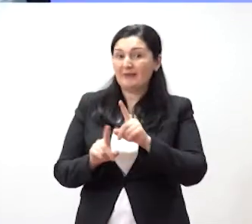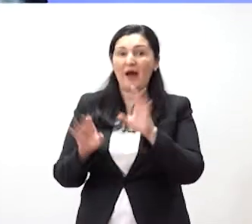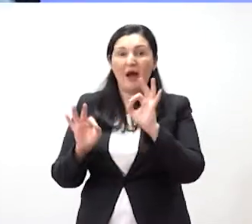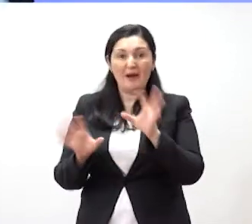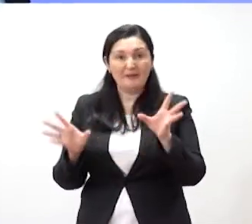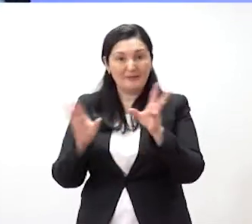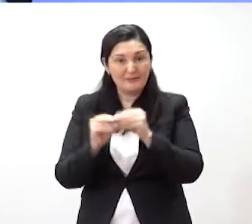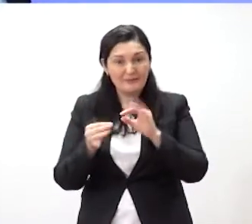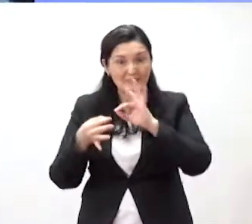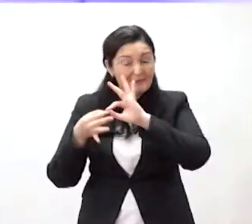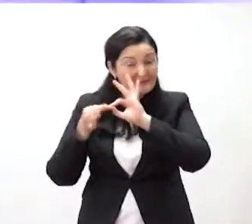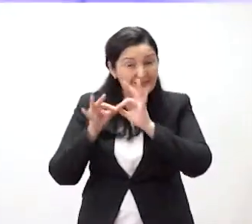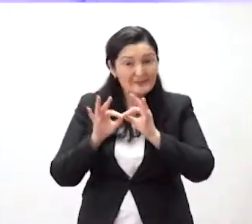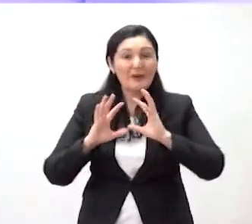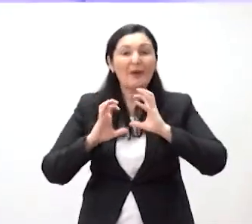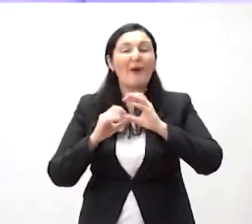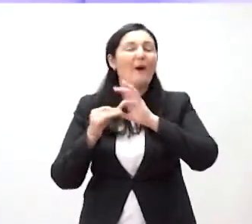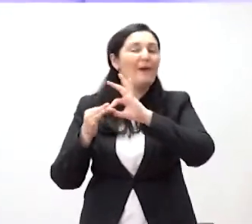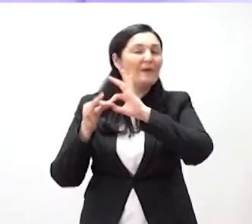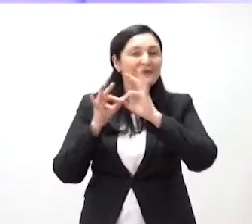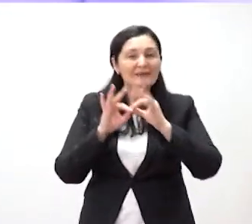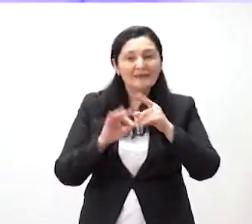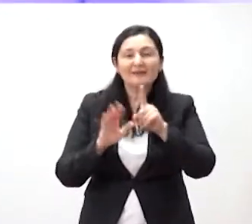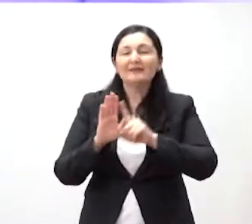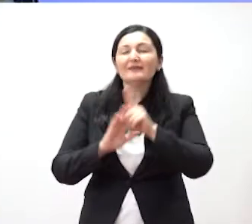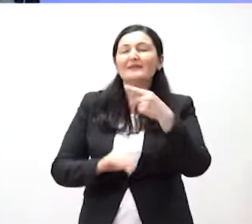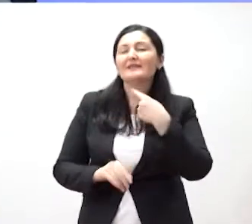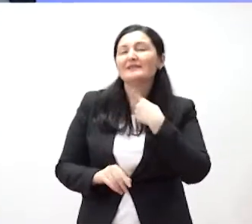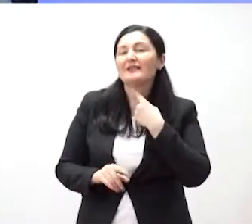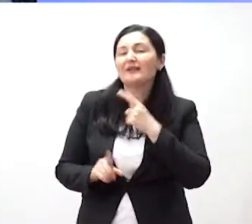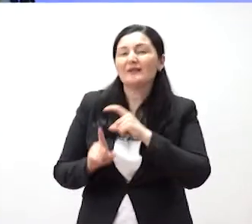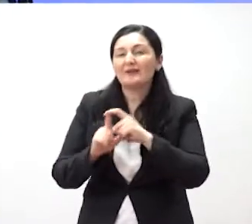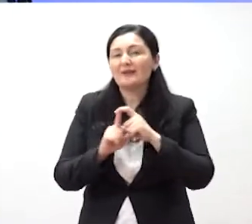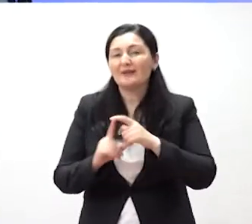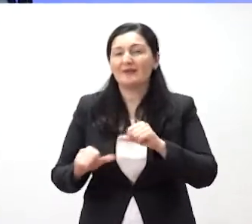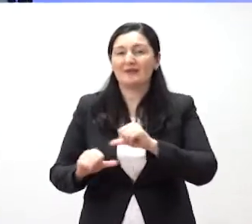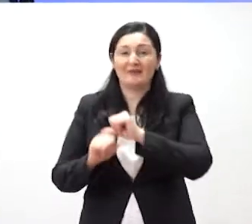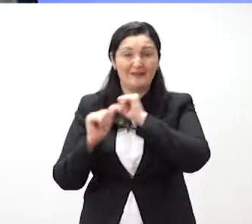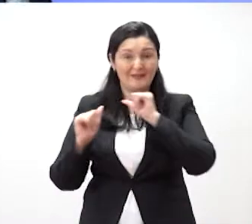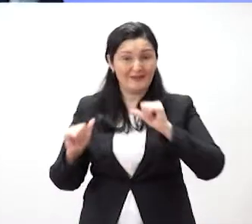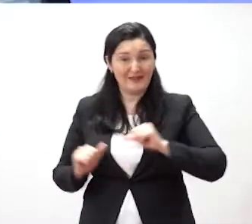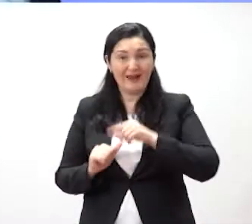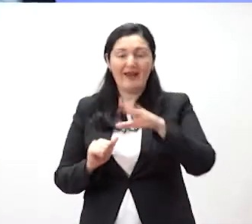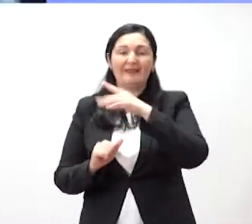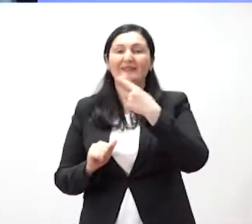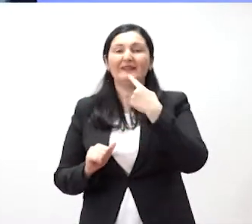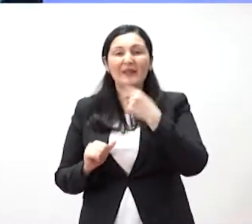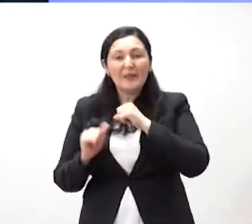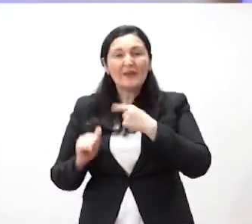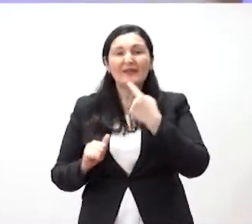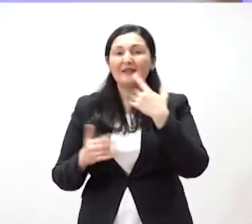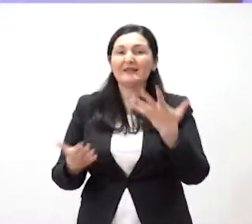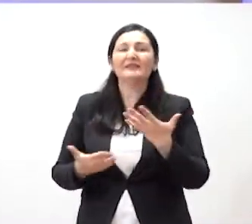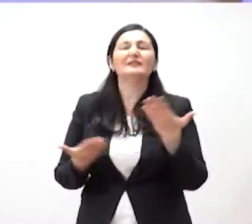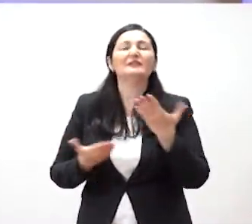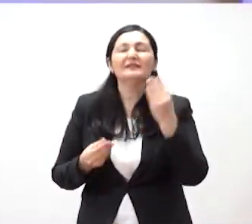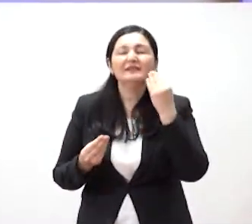аҳли ҷумла олам, вале сару садову дилу даҳон надорад.